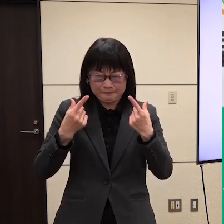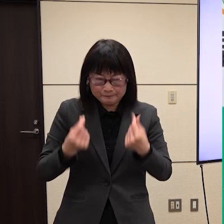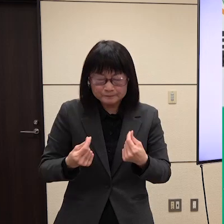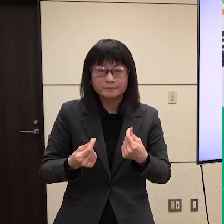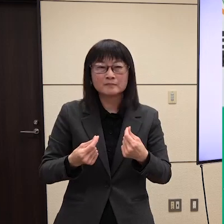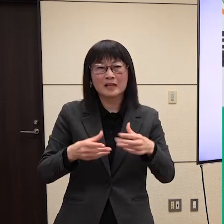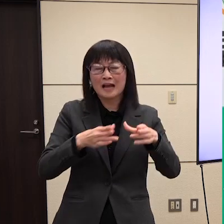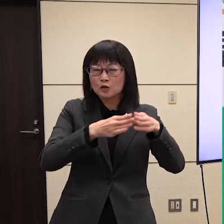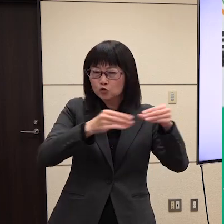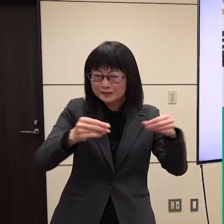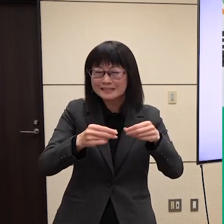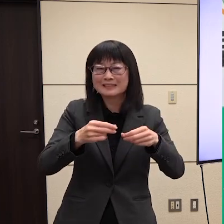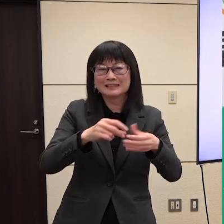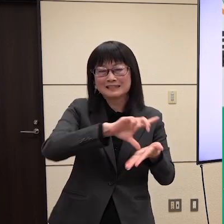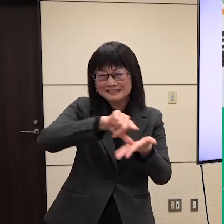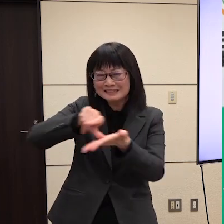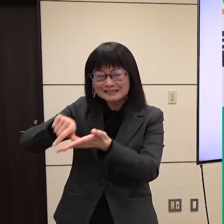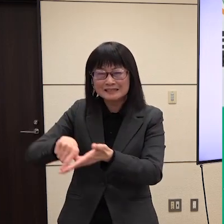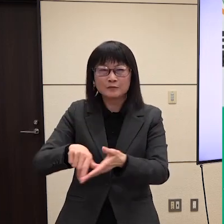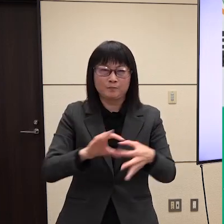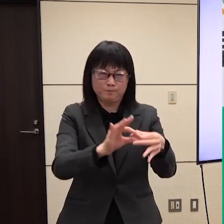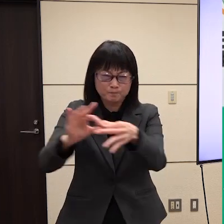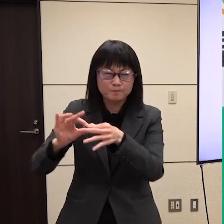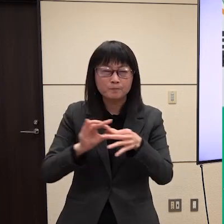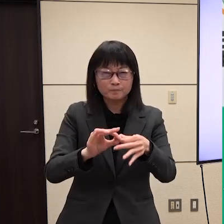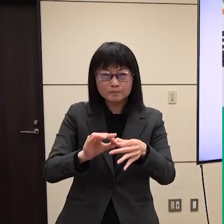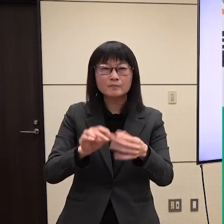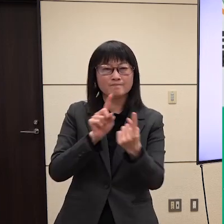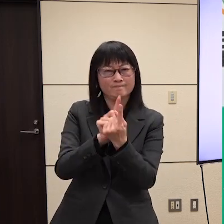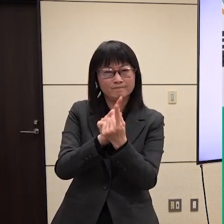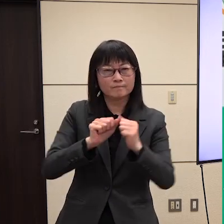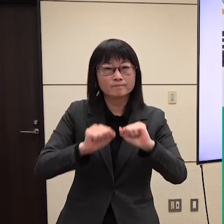たいなというふうに考えております。じゃあ以上です。